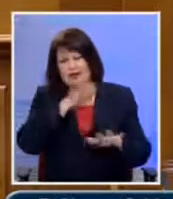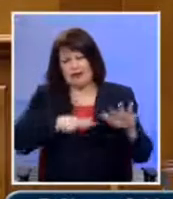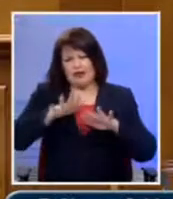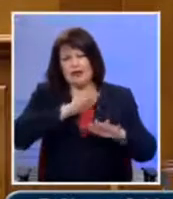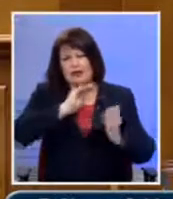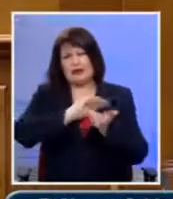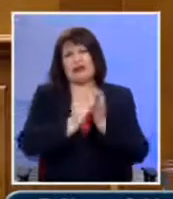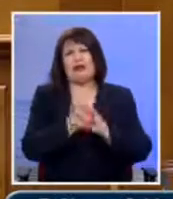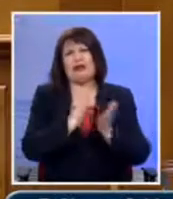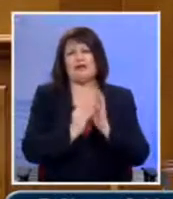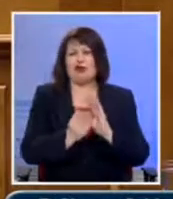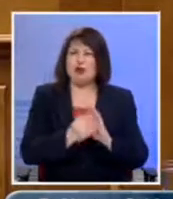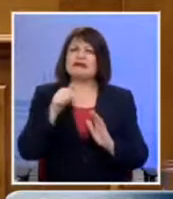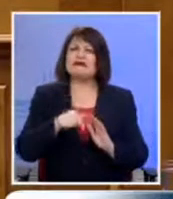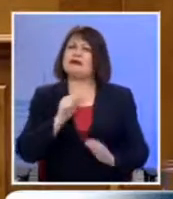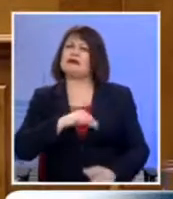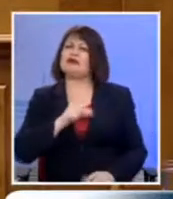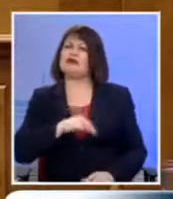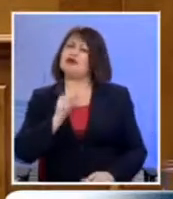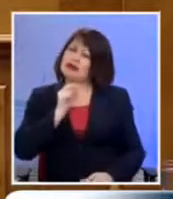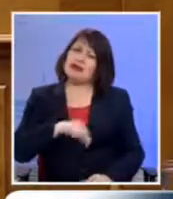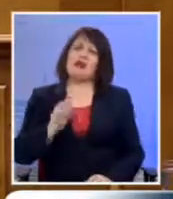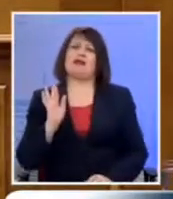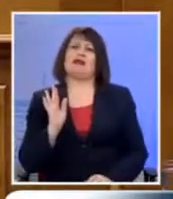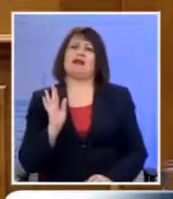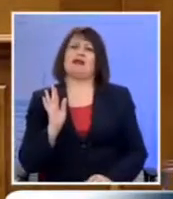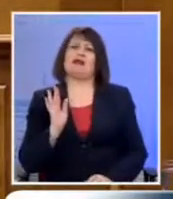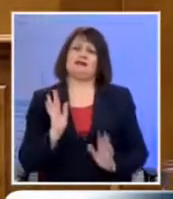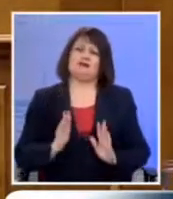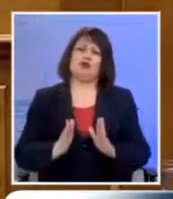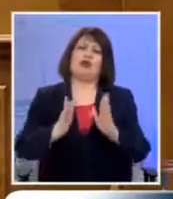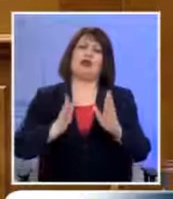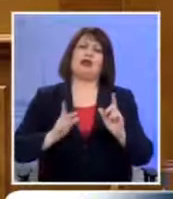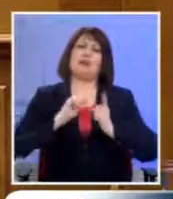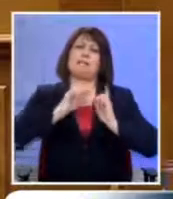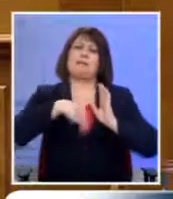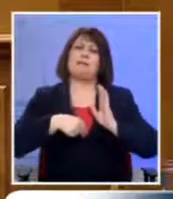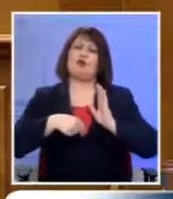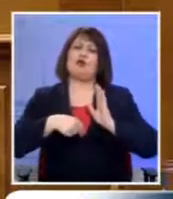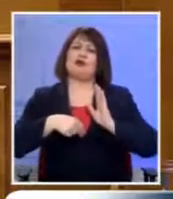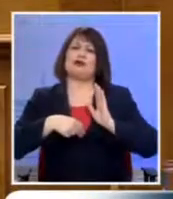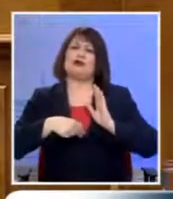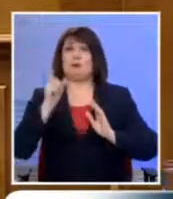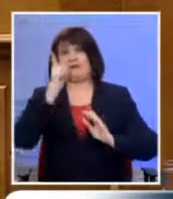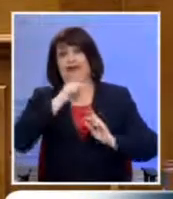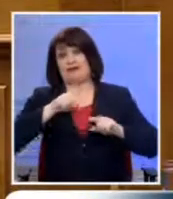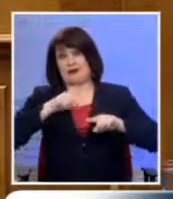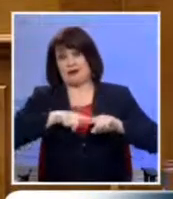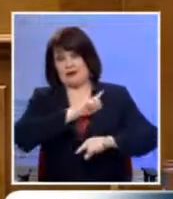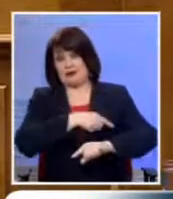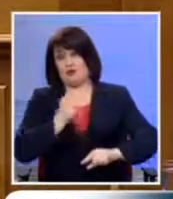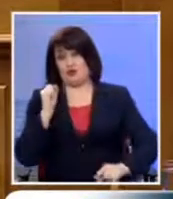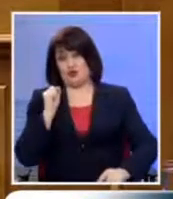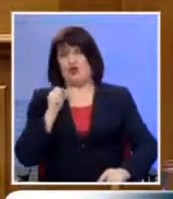διαπλοκής, τα οποία κέρδισαν στην πορεία προς το μνημόνιο από την ψευδόνυμη ισχυρή Ελλάδα και θέλησαν να επιβάλλουν και